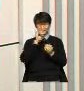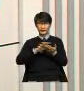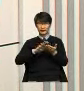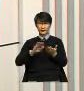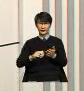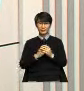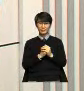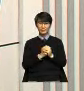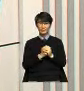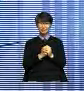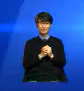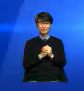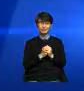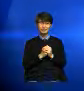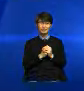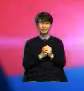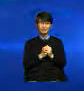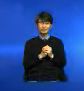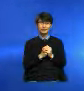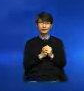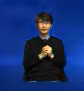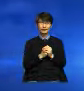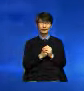보도에 신승훈 기자입니다.